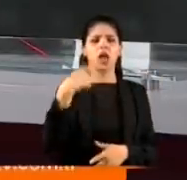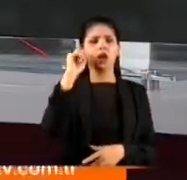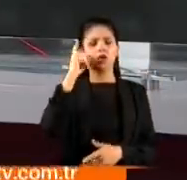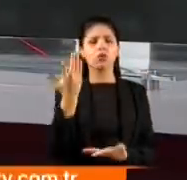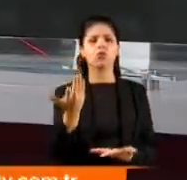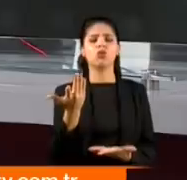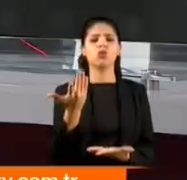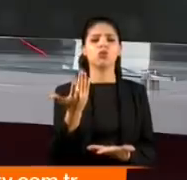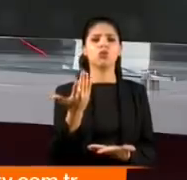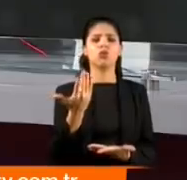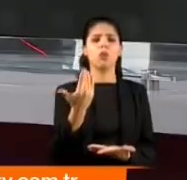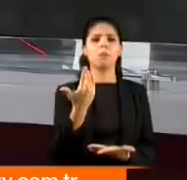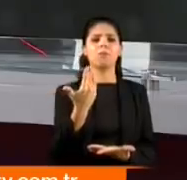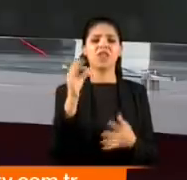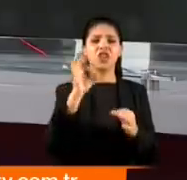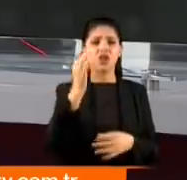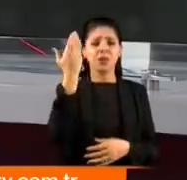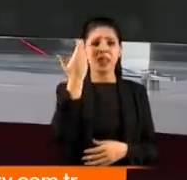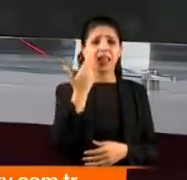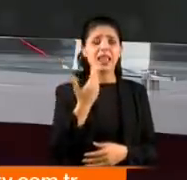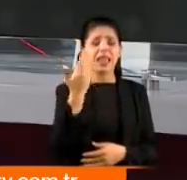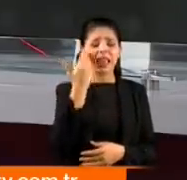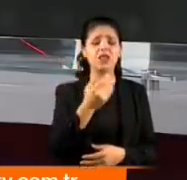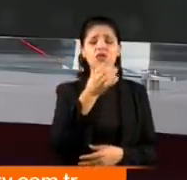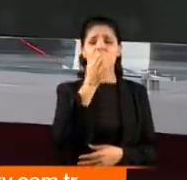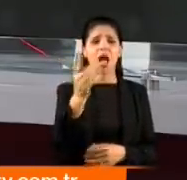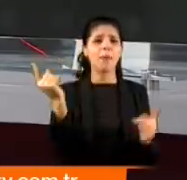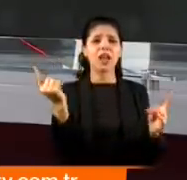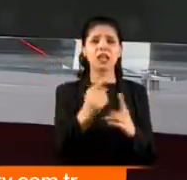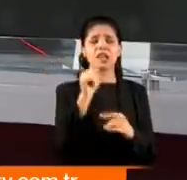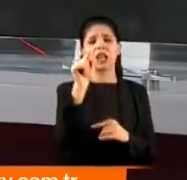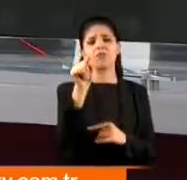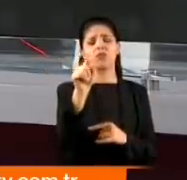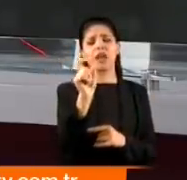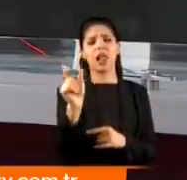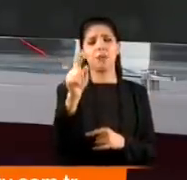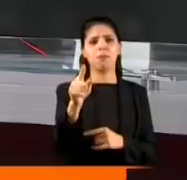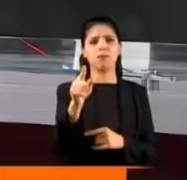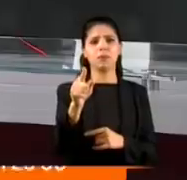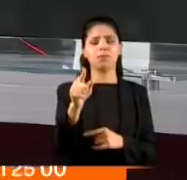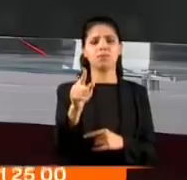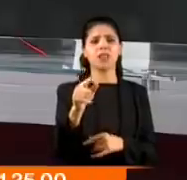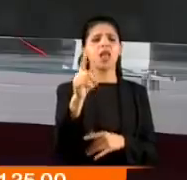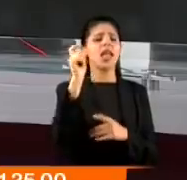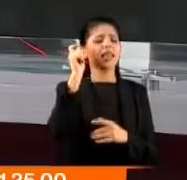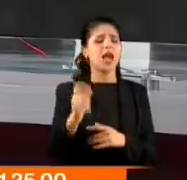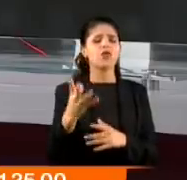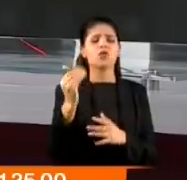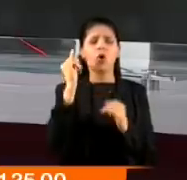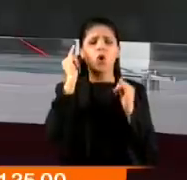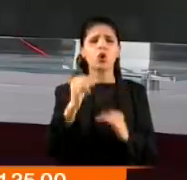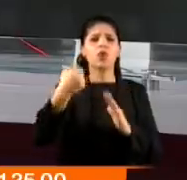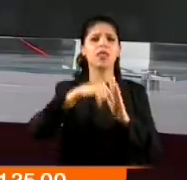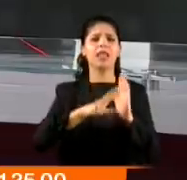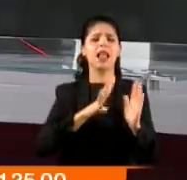taşındık. Şimdi izleyeceğiniz haberi özetleyen en net kelimenin bu olduğuna karar verdik. Gerçekten korkunç detayları var. 76